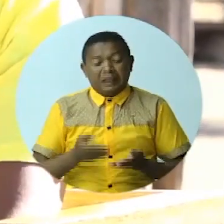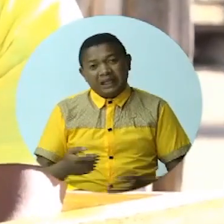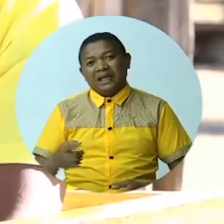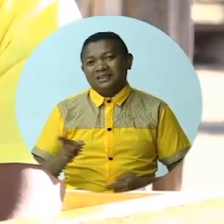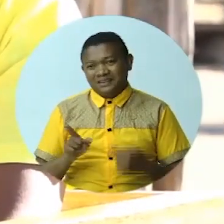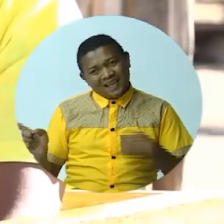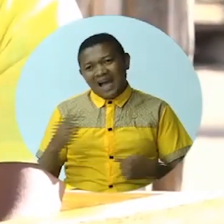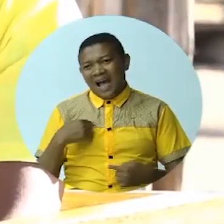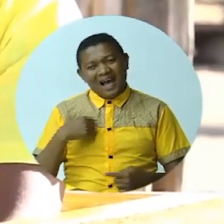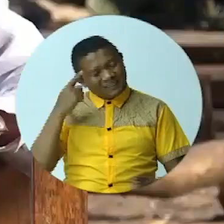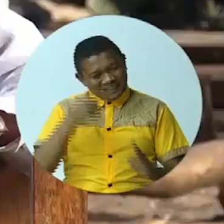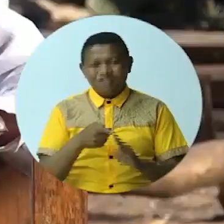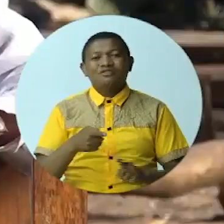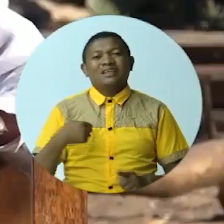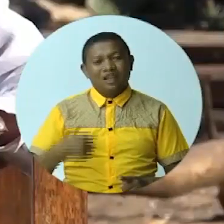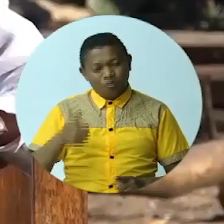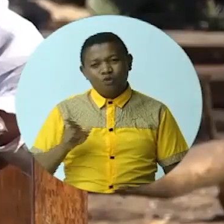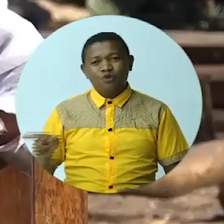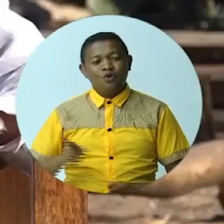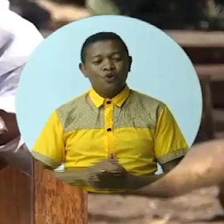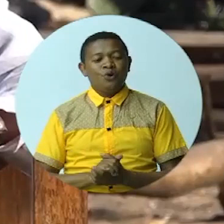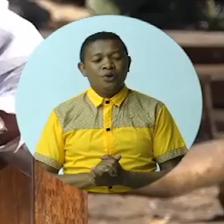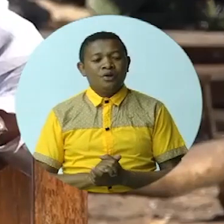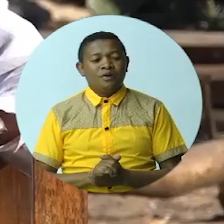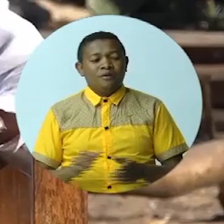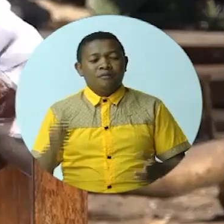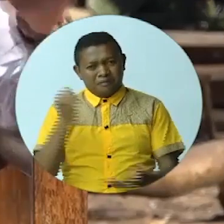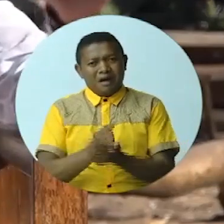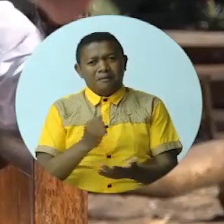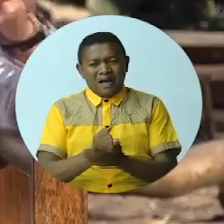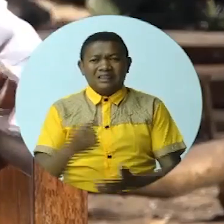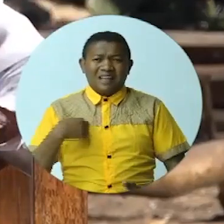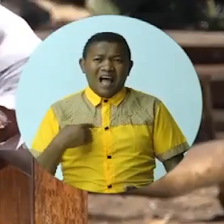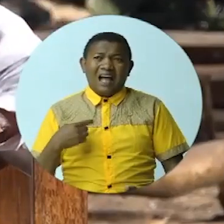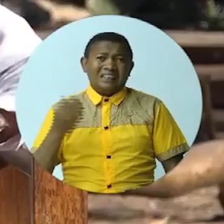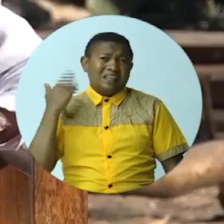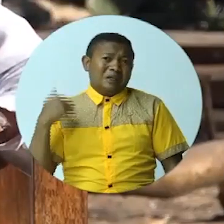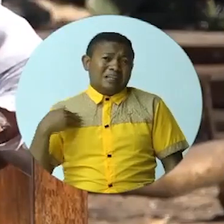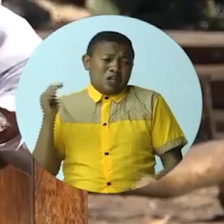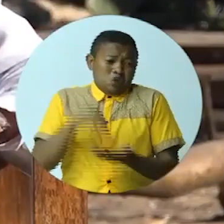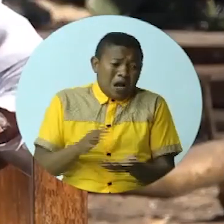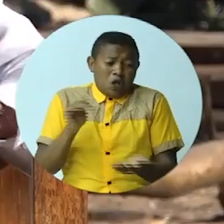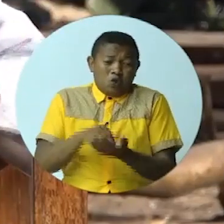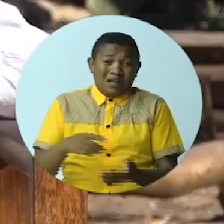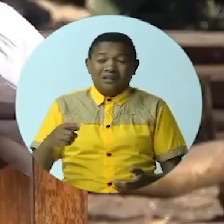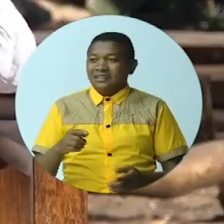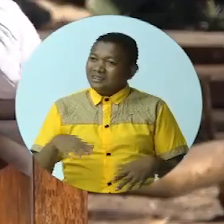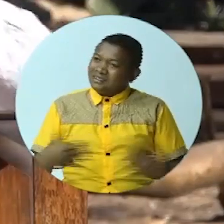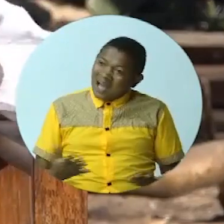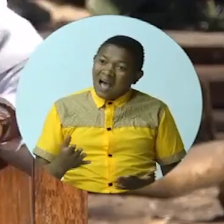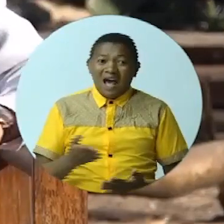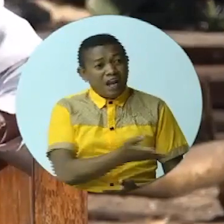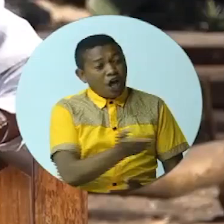rano napetrako io ary isaky ny makatia dia na ianareo mpanao gazety na